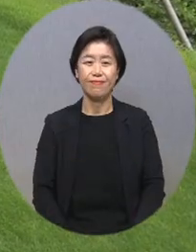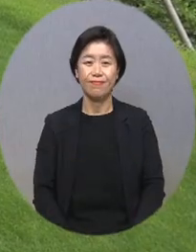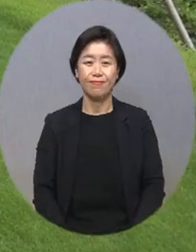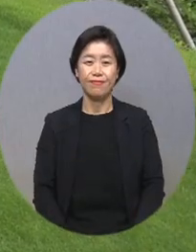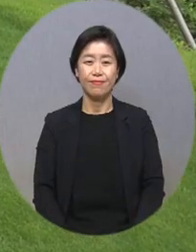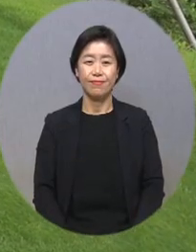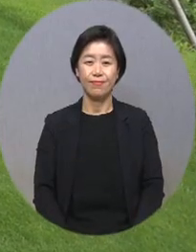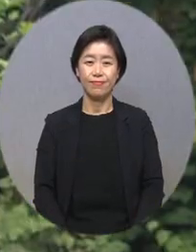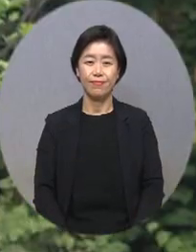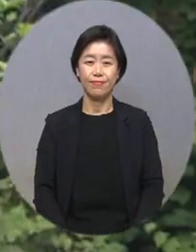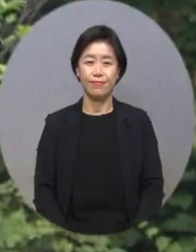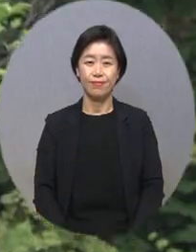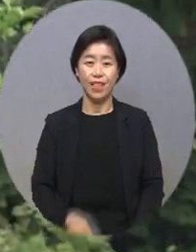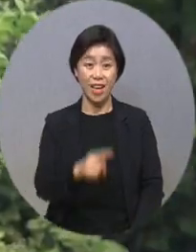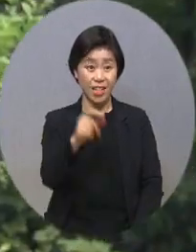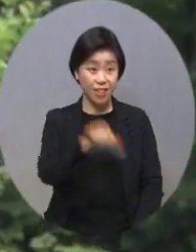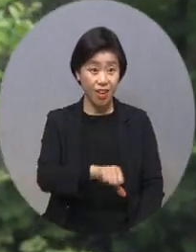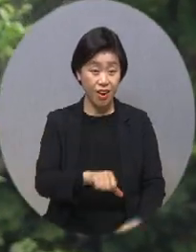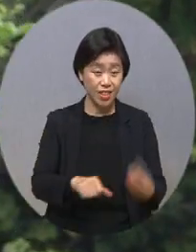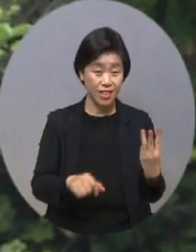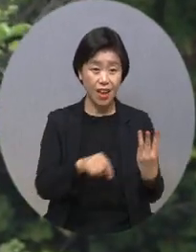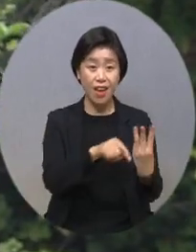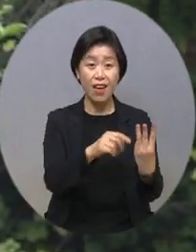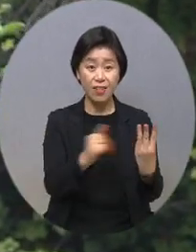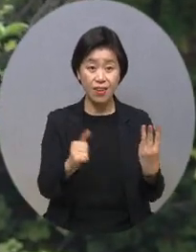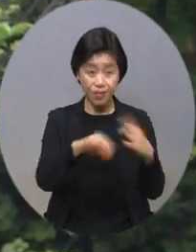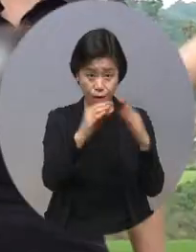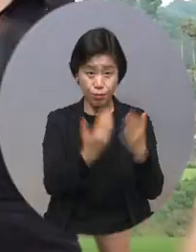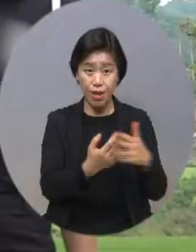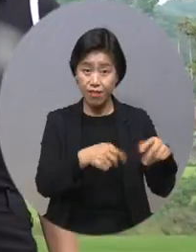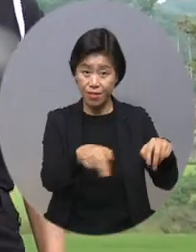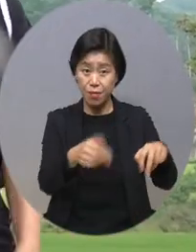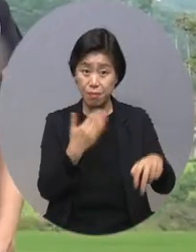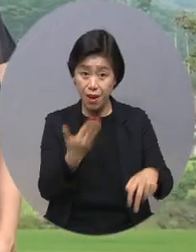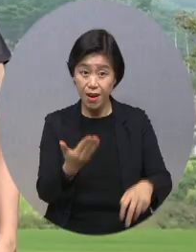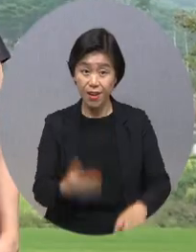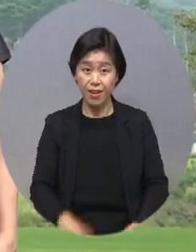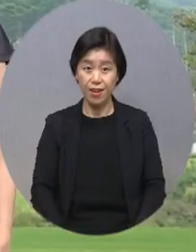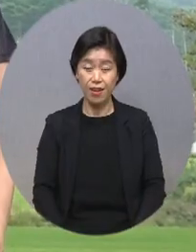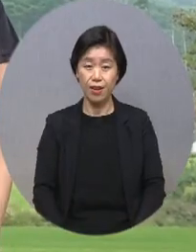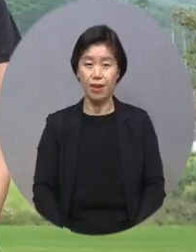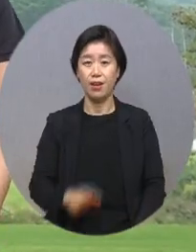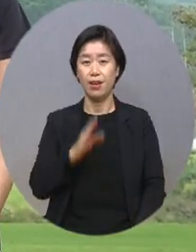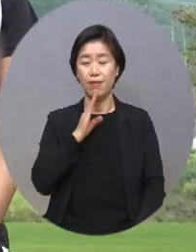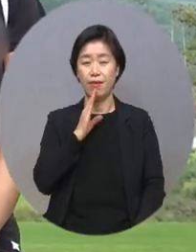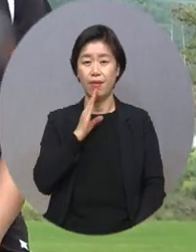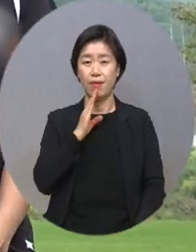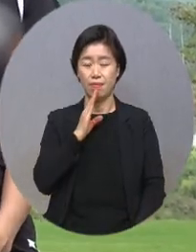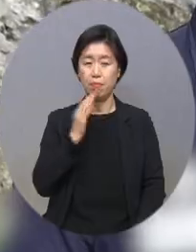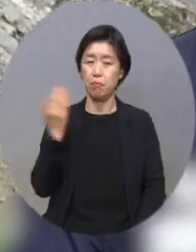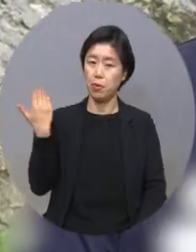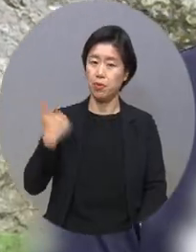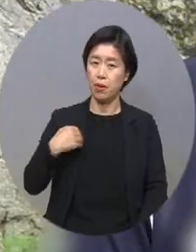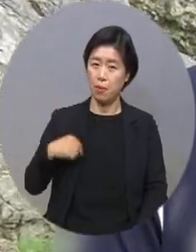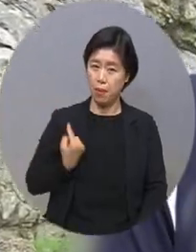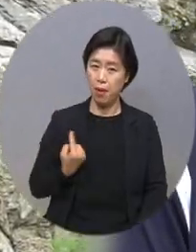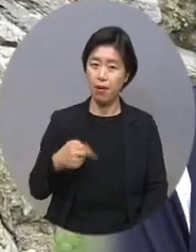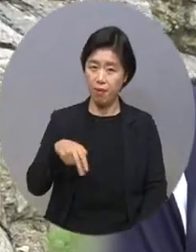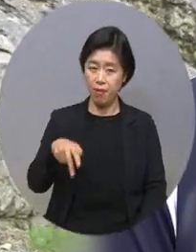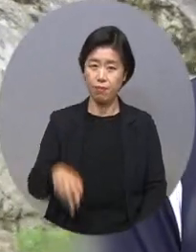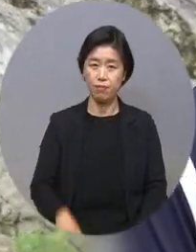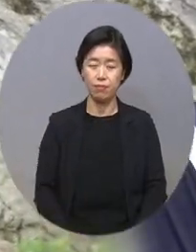나 안 뛸 것 같아. 영훈이까지 지면 세 명 다 걷는 거지. 어, 그치. 나는 요번 전 홀에 걸었고. 그럴 리